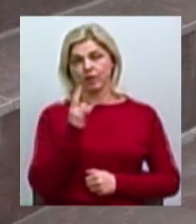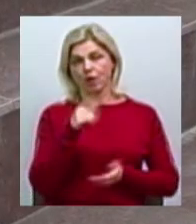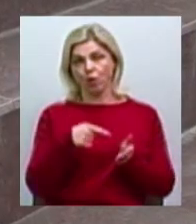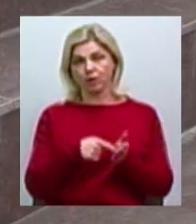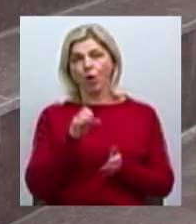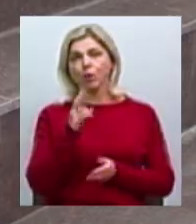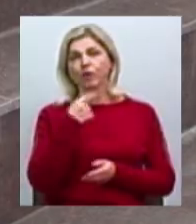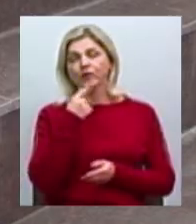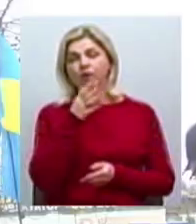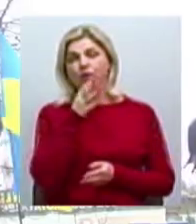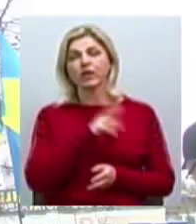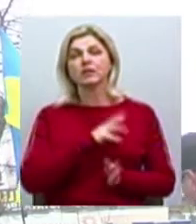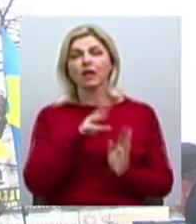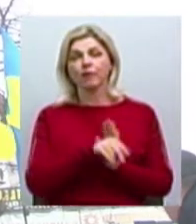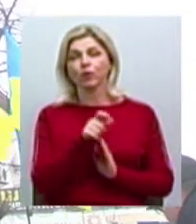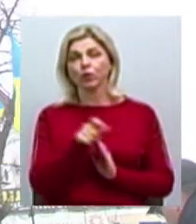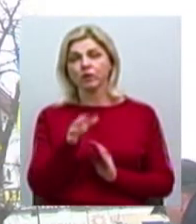які загинули під час Євромайдану.